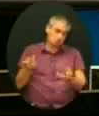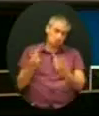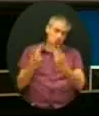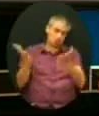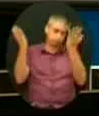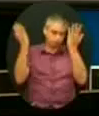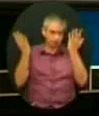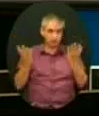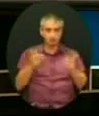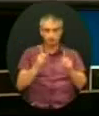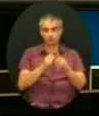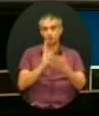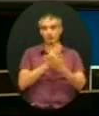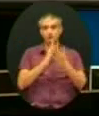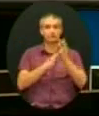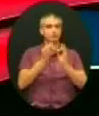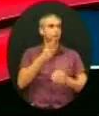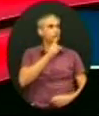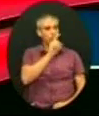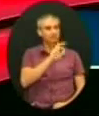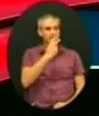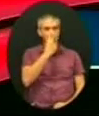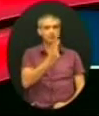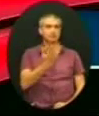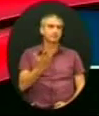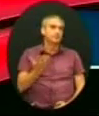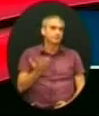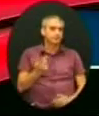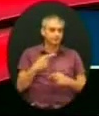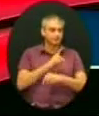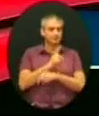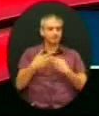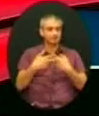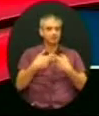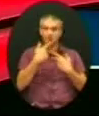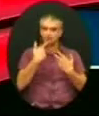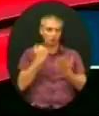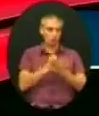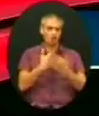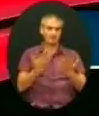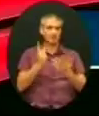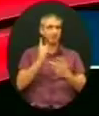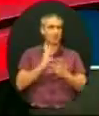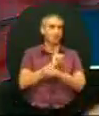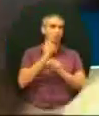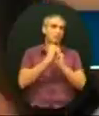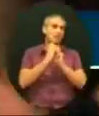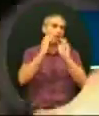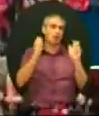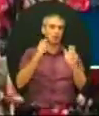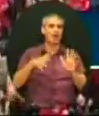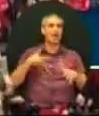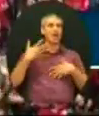בר תוקף, כפי שקבע בית המשפט. אבל יכול להיות שצריך להסתכל לזה בטווח הקצר ולומר שאין לכך תוקף, אבל בטווח הארוך,